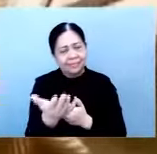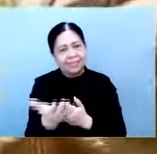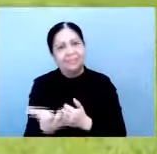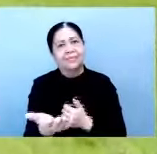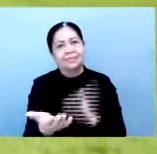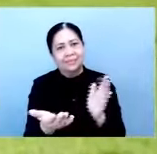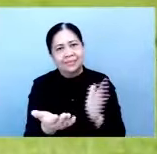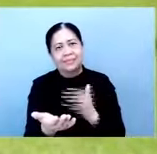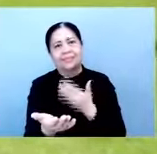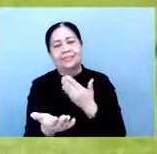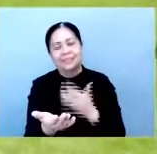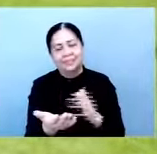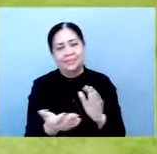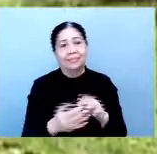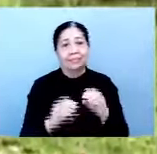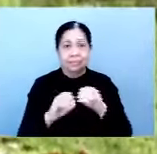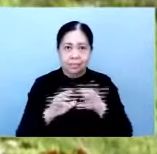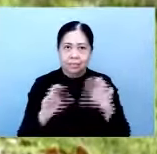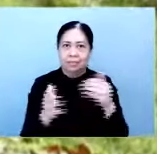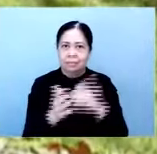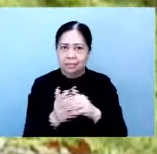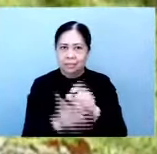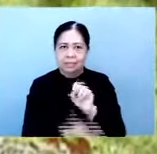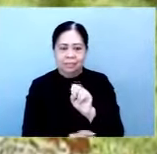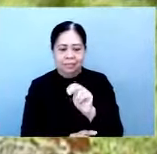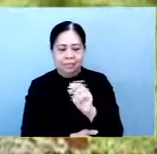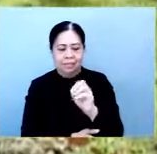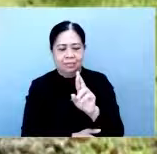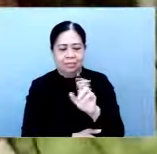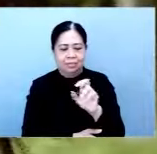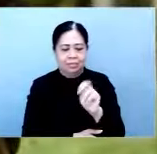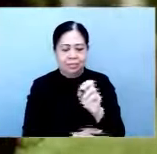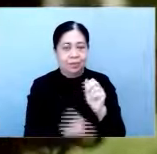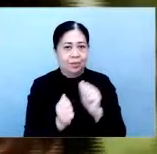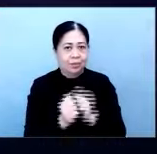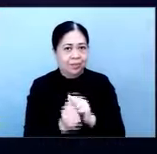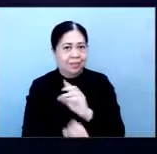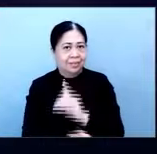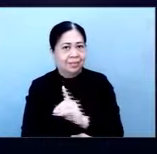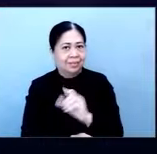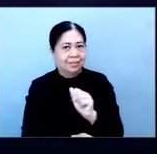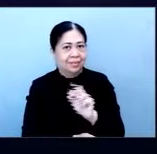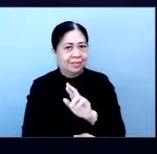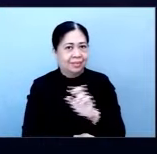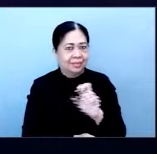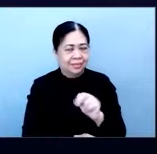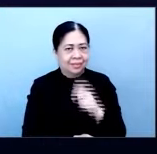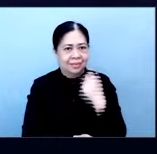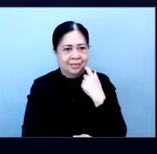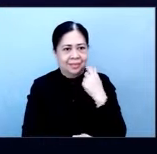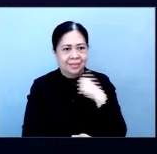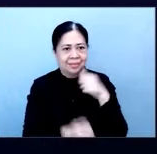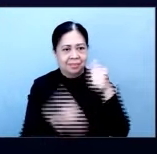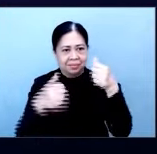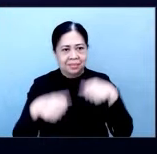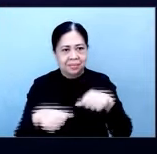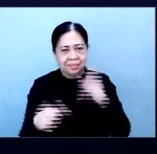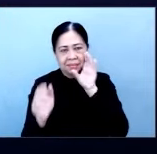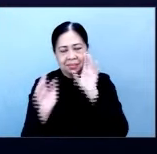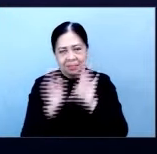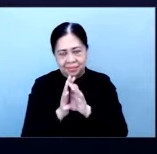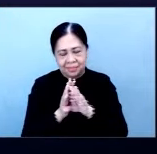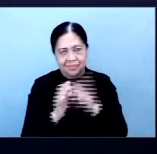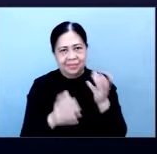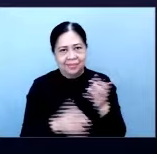Dahil dyan, trending na naman ang Snorin with Darren. Napapost din kanina si Maris sa behind the scenes photos nila